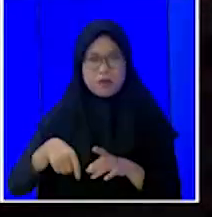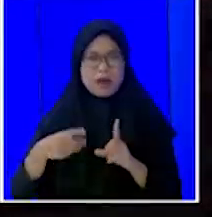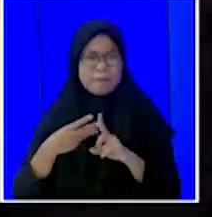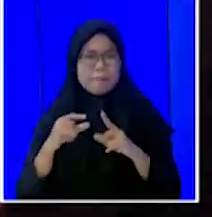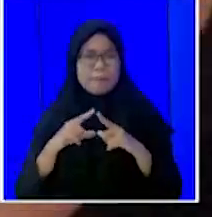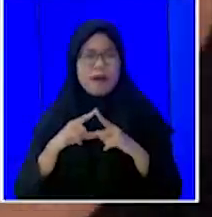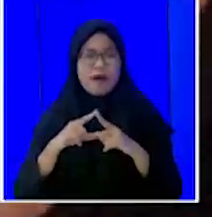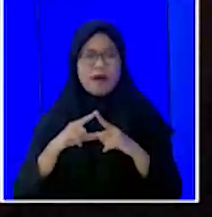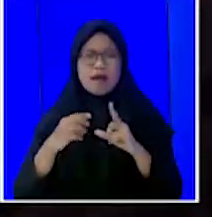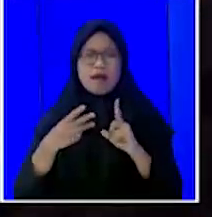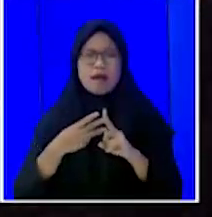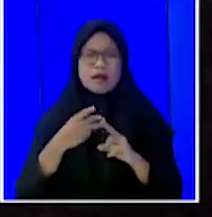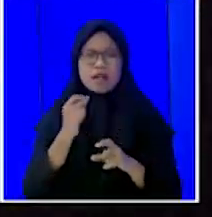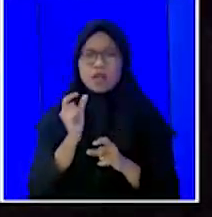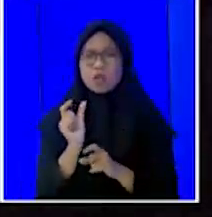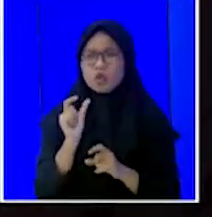Ya.